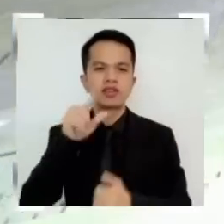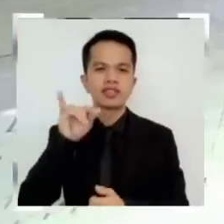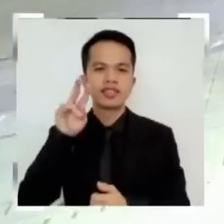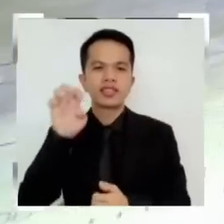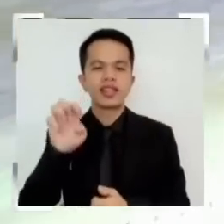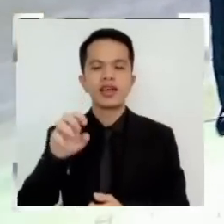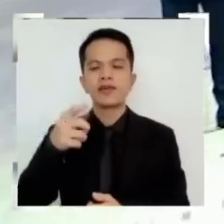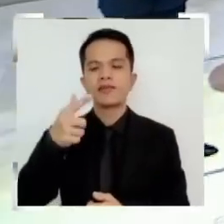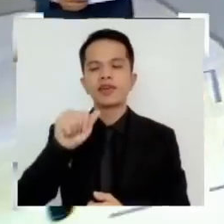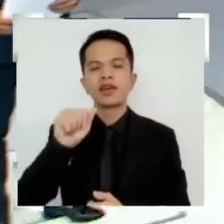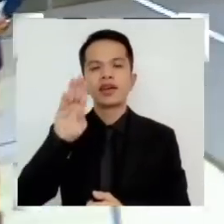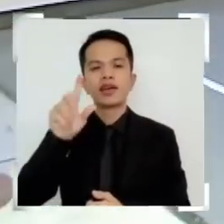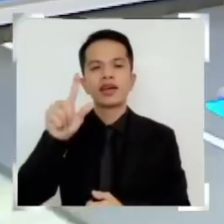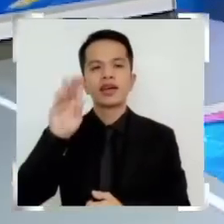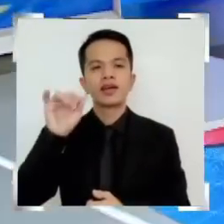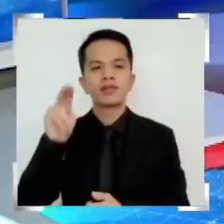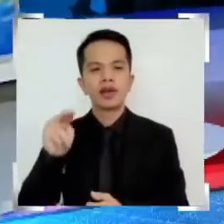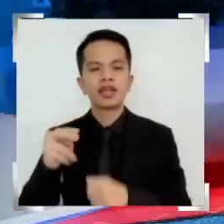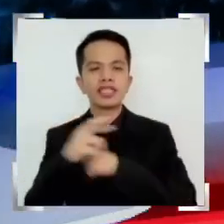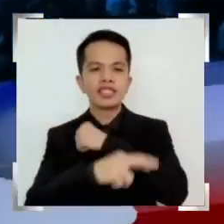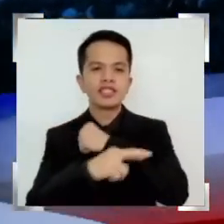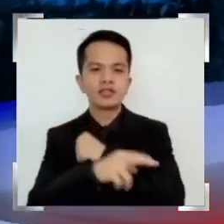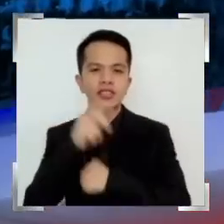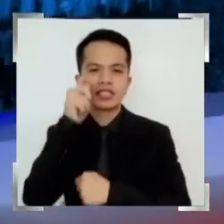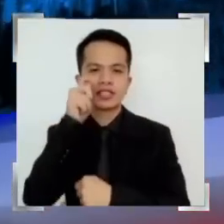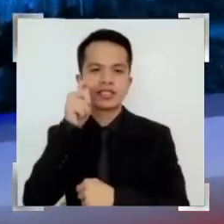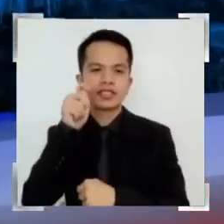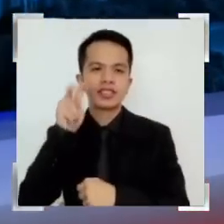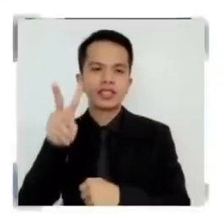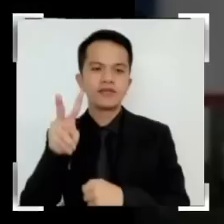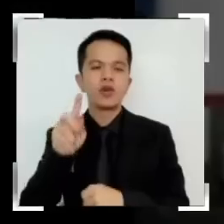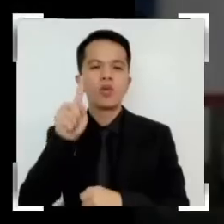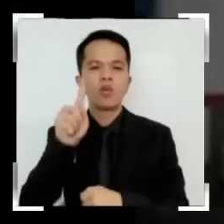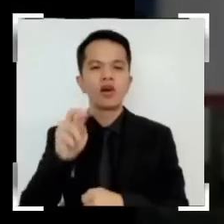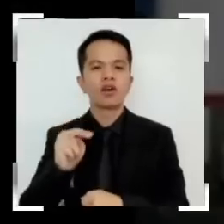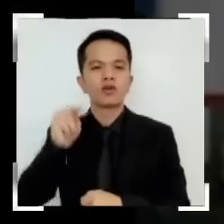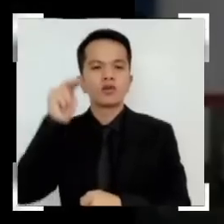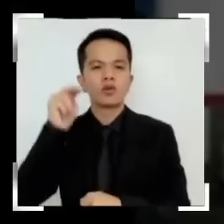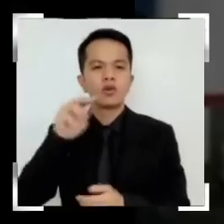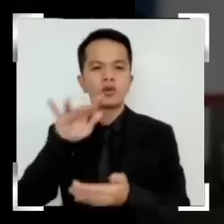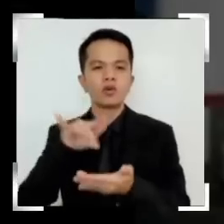ng GMA Regional TV 1 North Central Luzon. Jasmine?